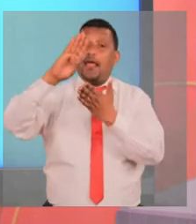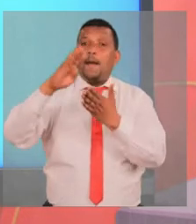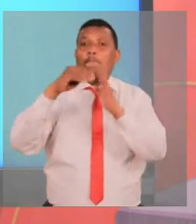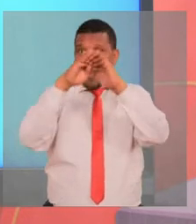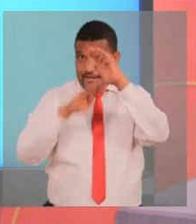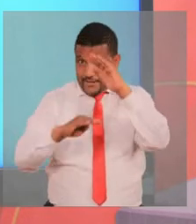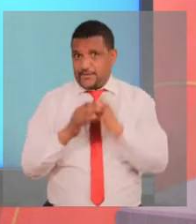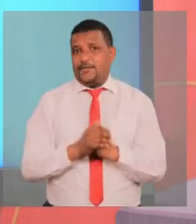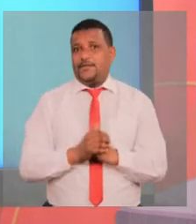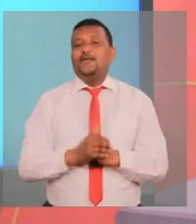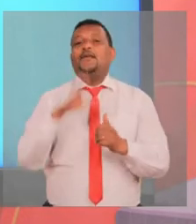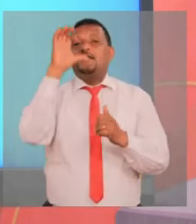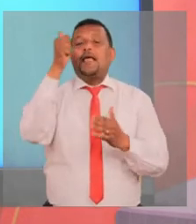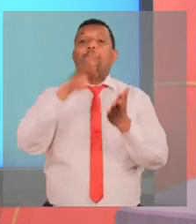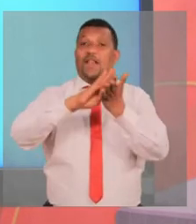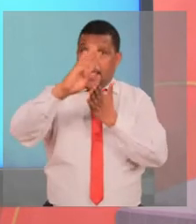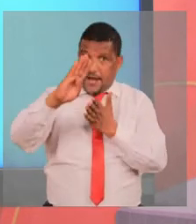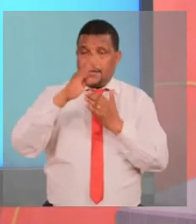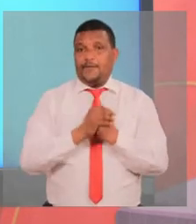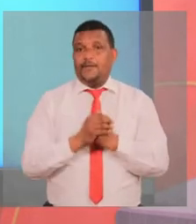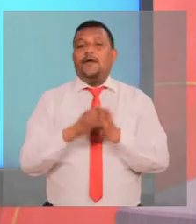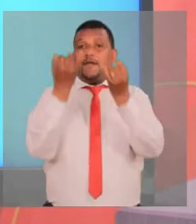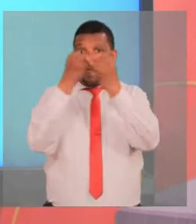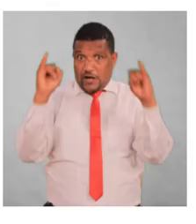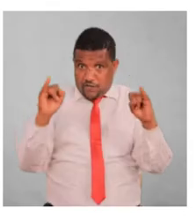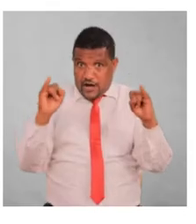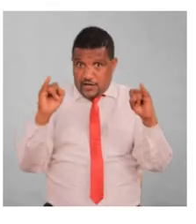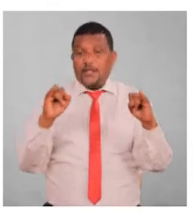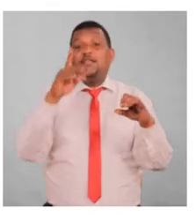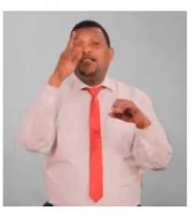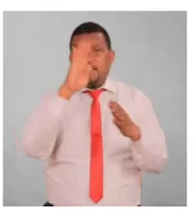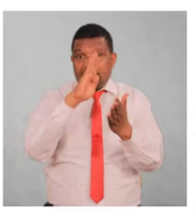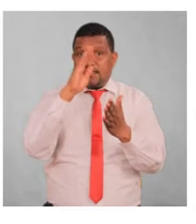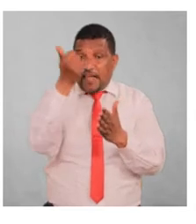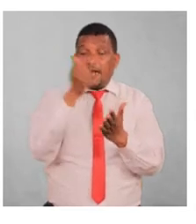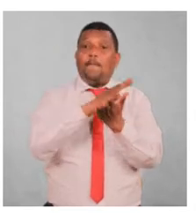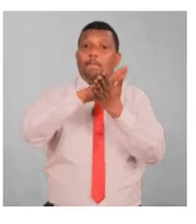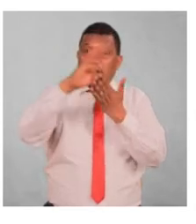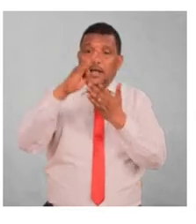- अथर्व0 फैमिली